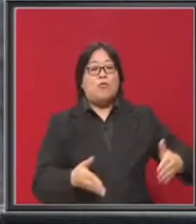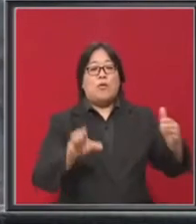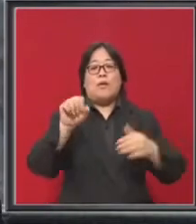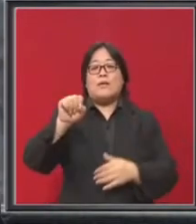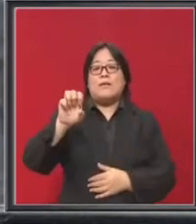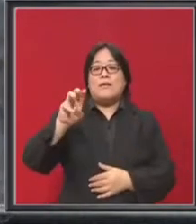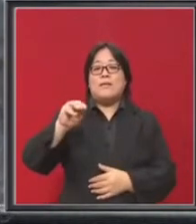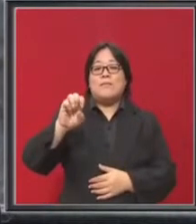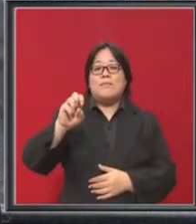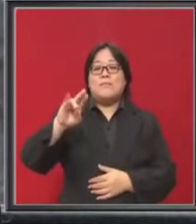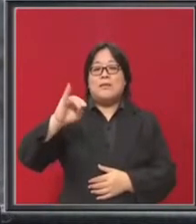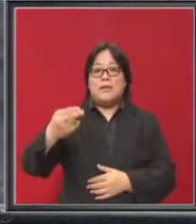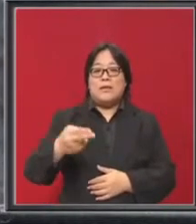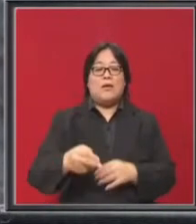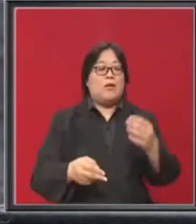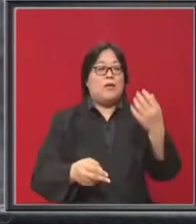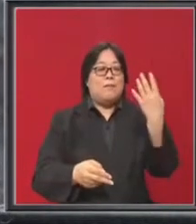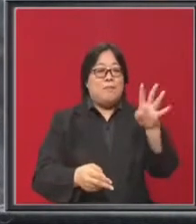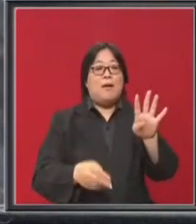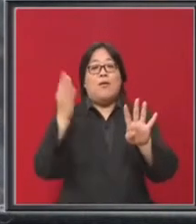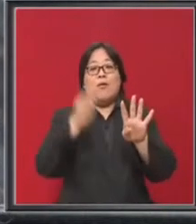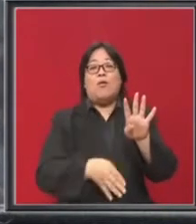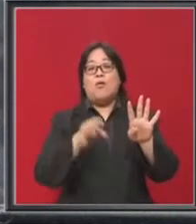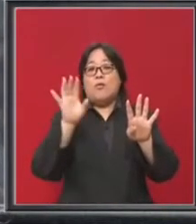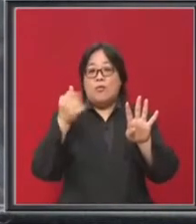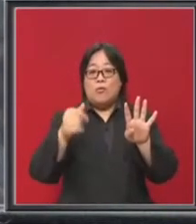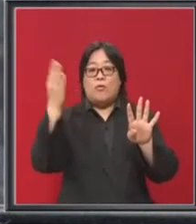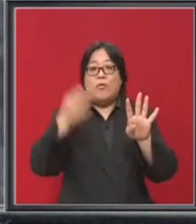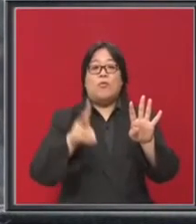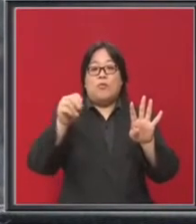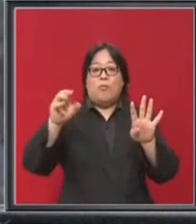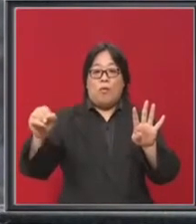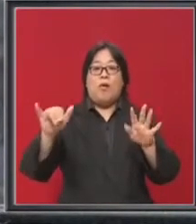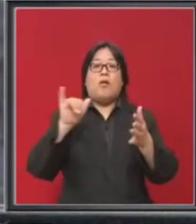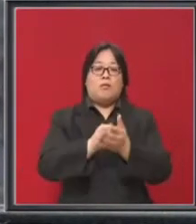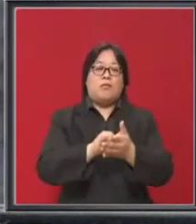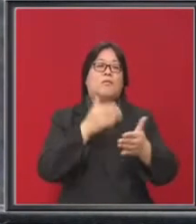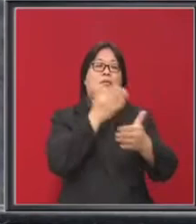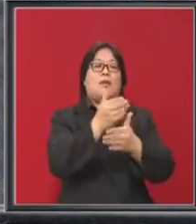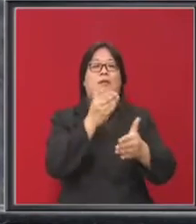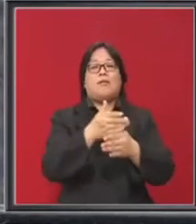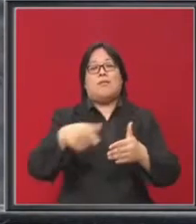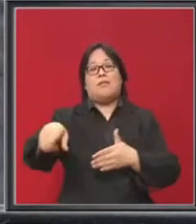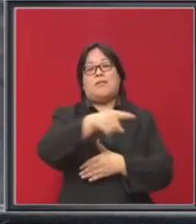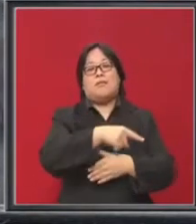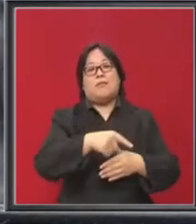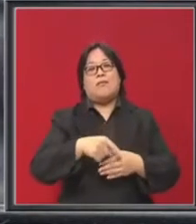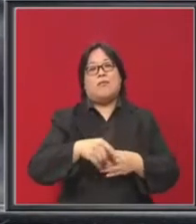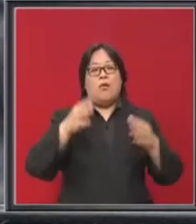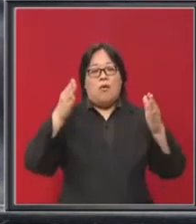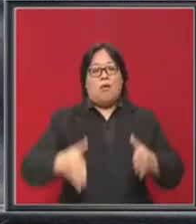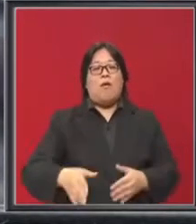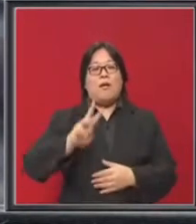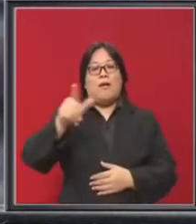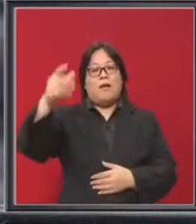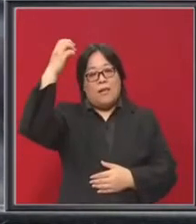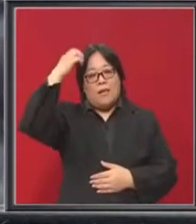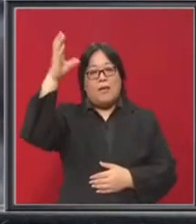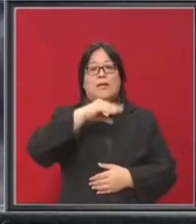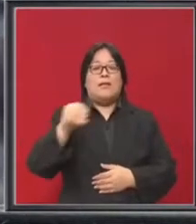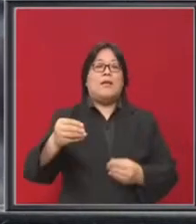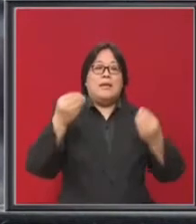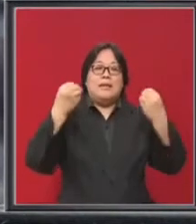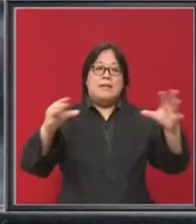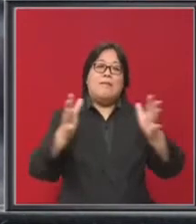nih pada 4 Oktober 2020 bukan saja mendatangkan kesusahan Pak jutaan penduduk Lembah Klang malah kehilangan besar